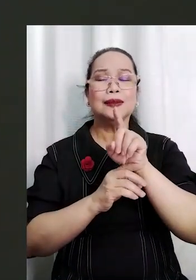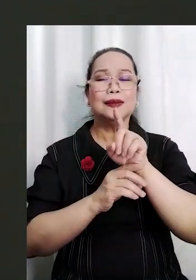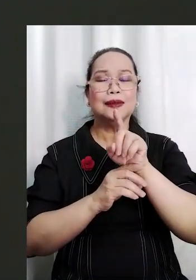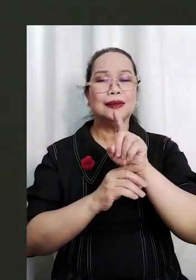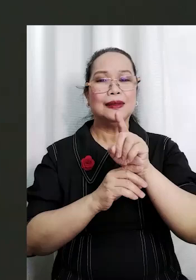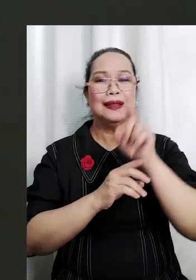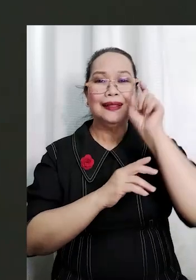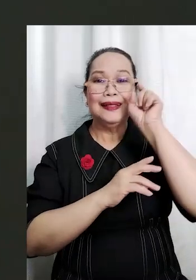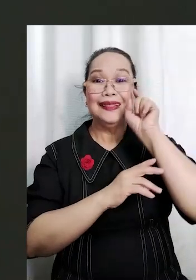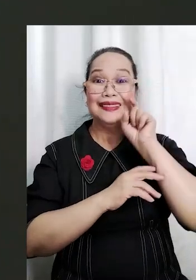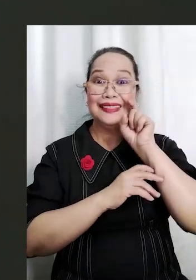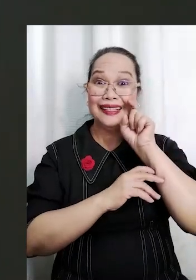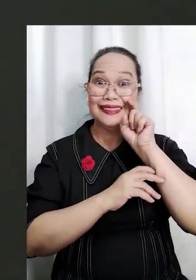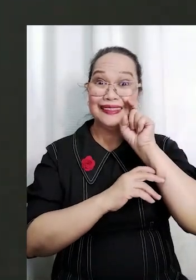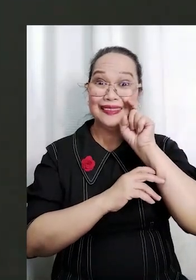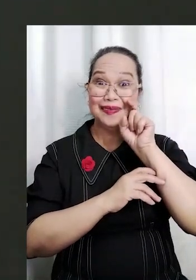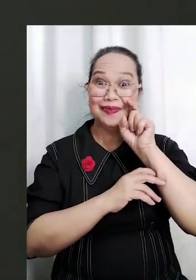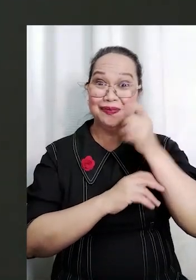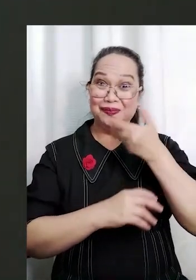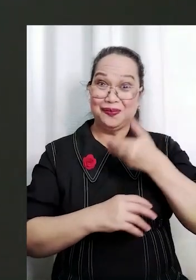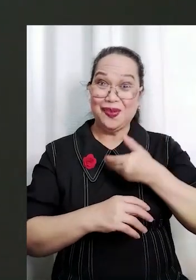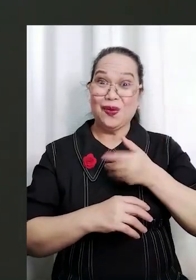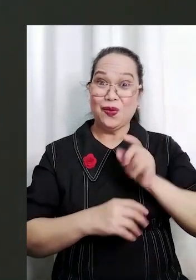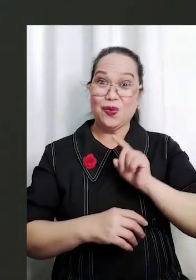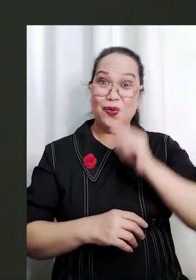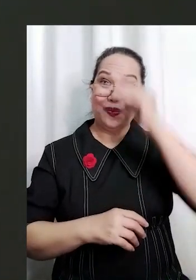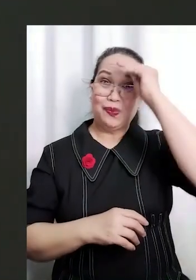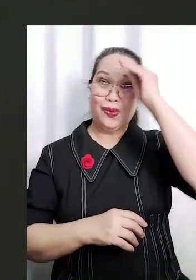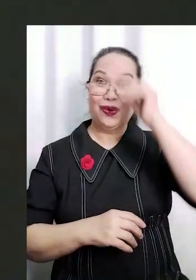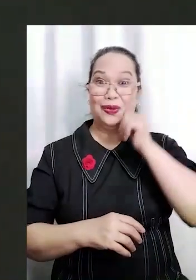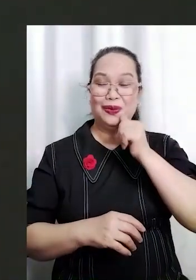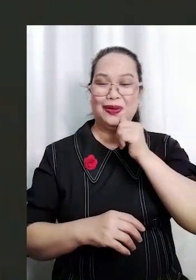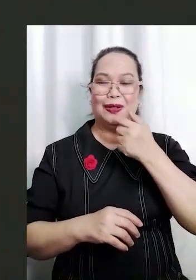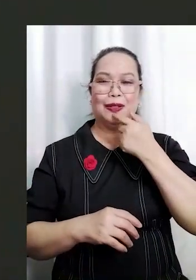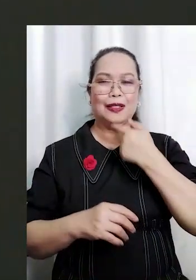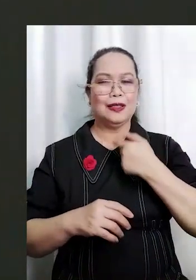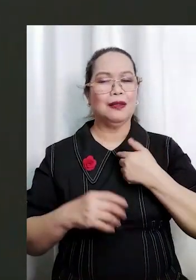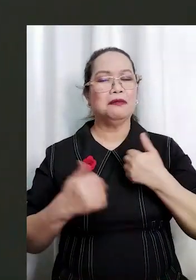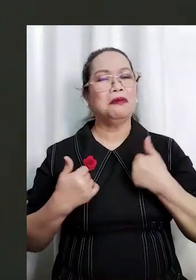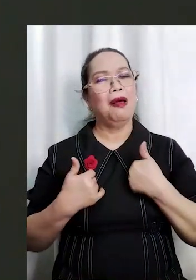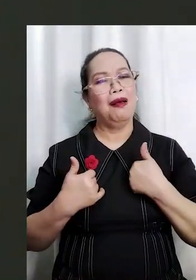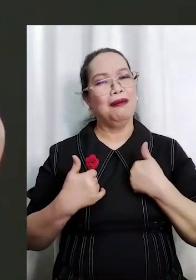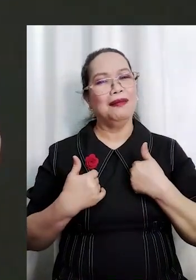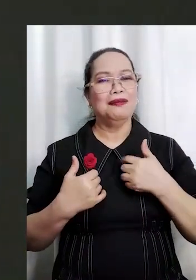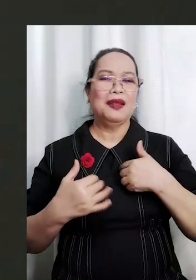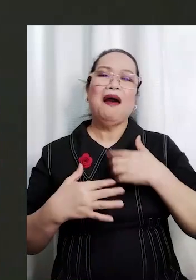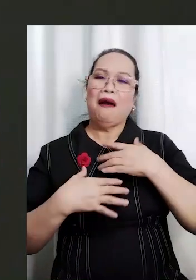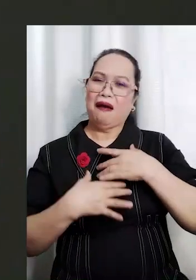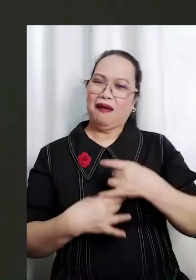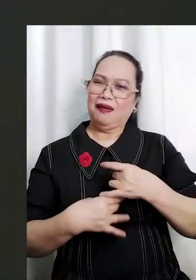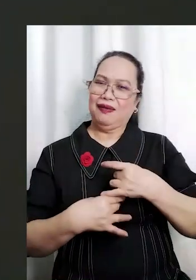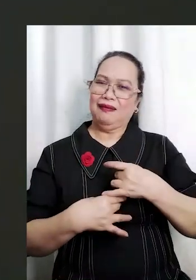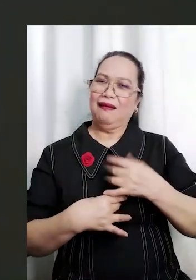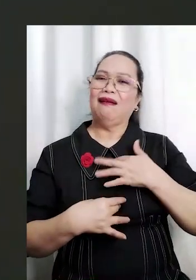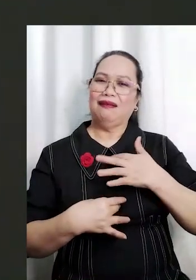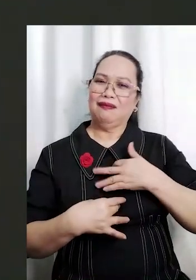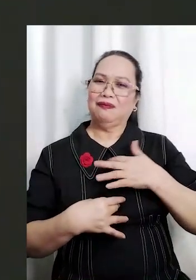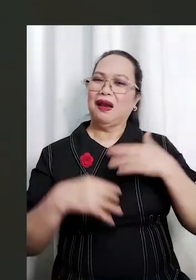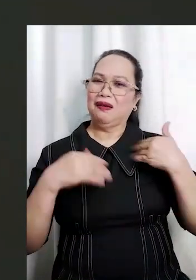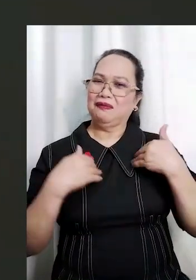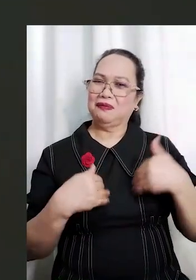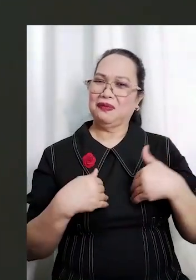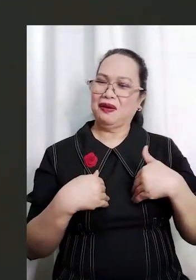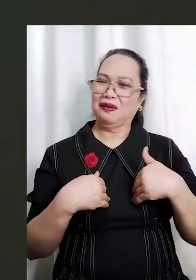yung sexual preference nila. Yung sasabihin nila sa kanila sarili ay yung gusto ng